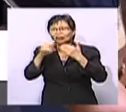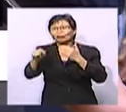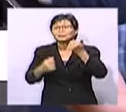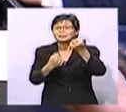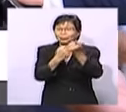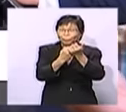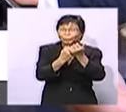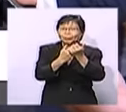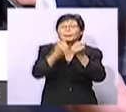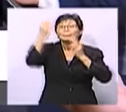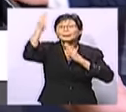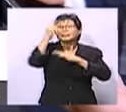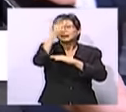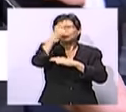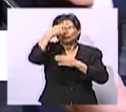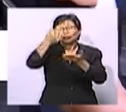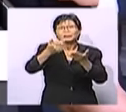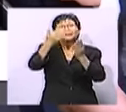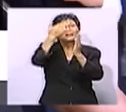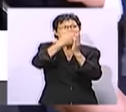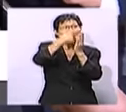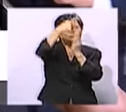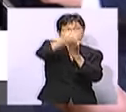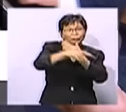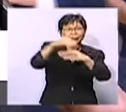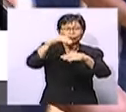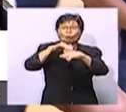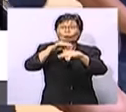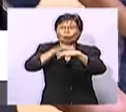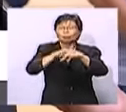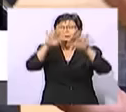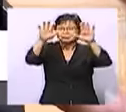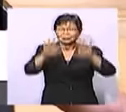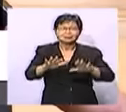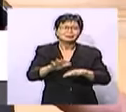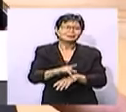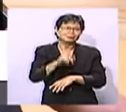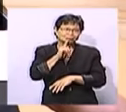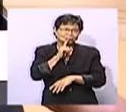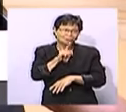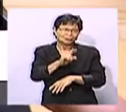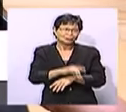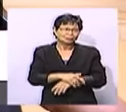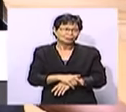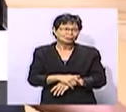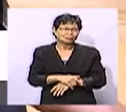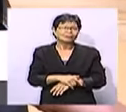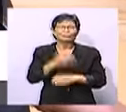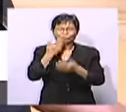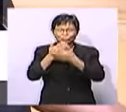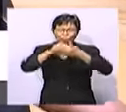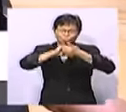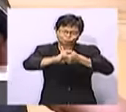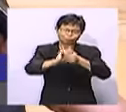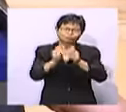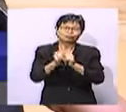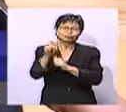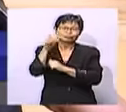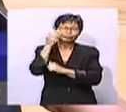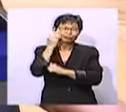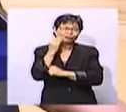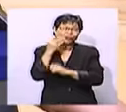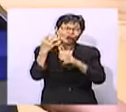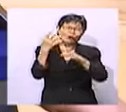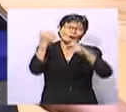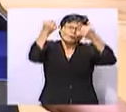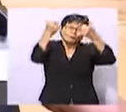the Malaysian government for this event this coming Sunday, and of course to have relationship, good relationship with him. Fight of Champions